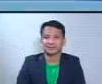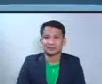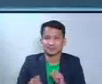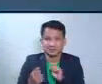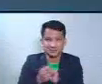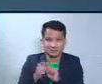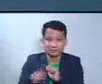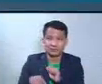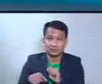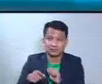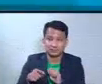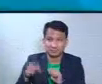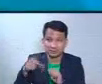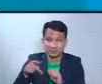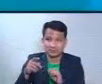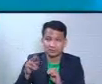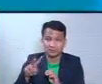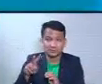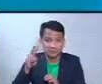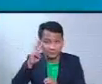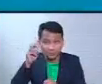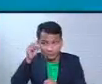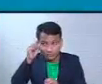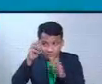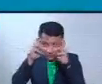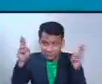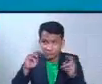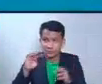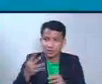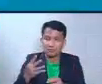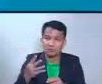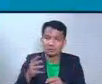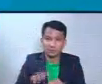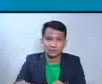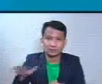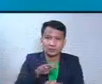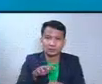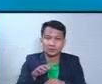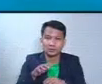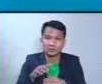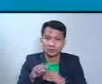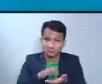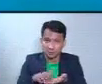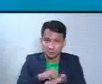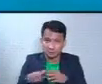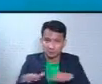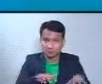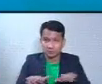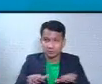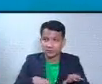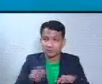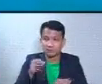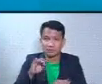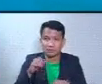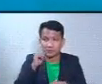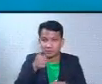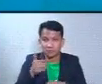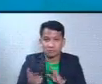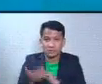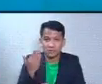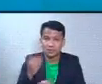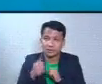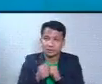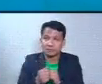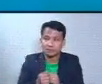Nakiisa si Pasig City Mayor Vico Soto sa ika-apat na nationwide simultaneous earthquake drill sa Meralco compound kaninang